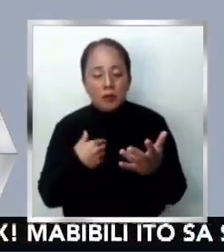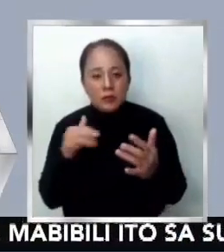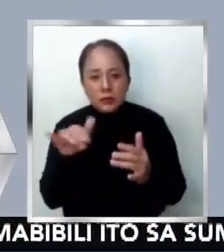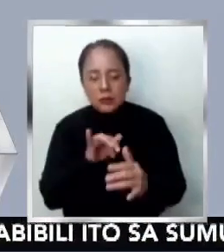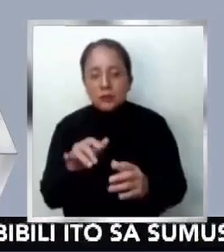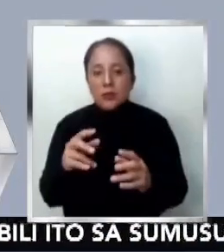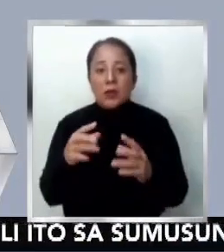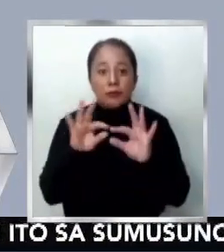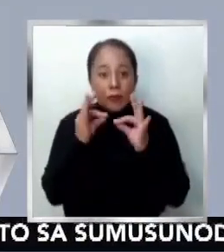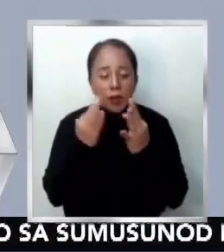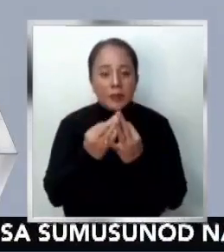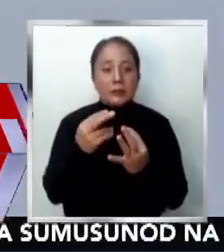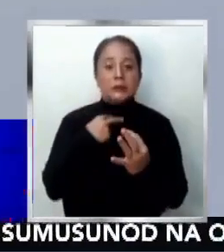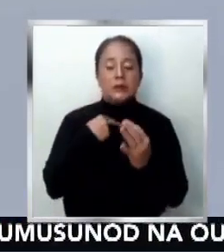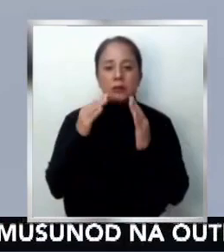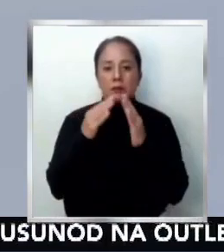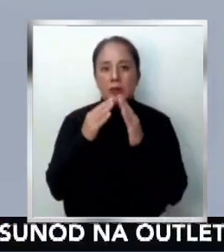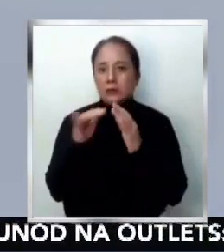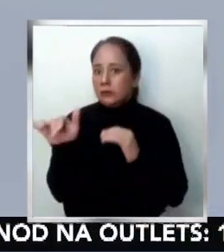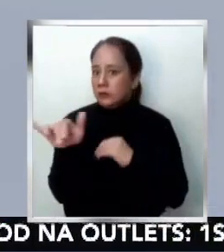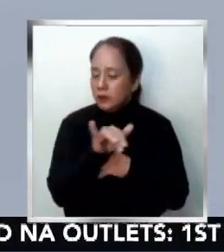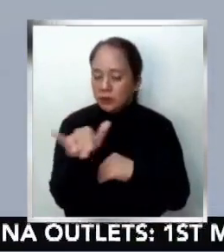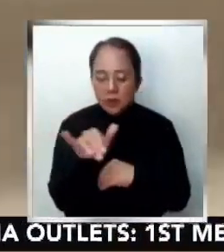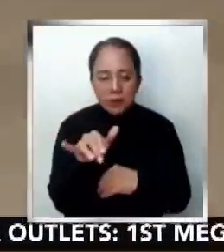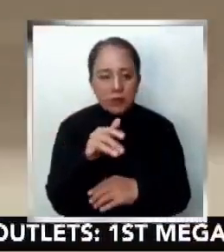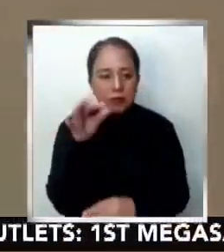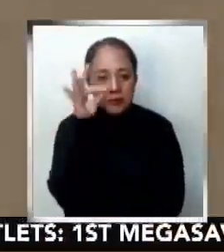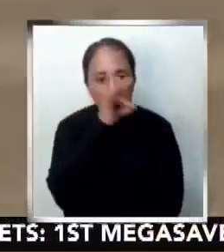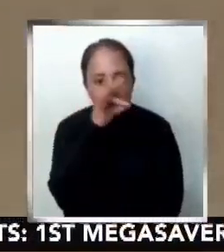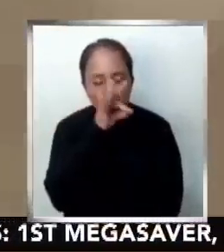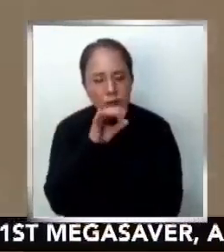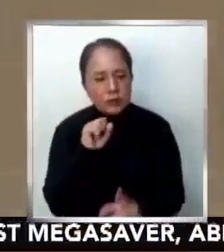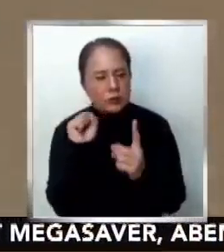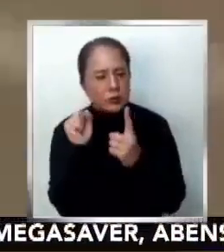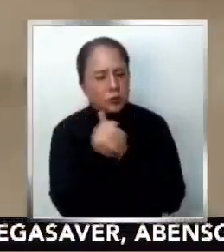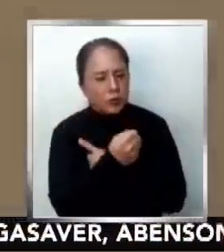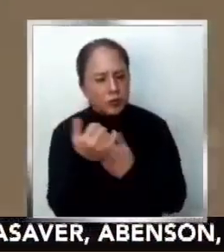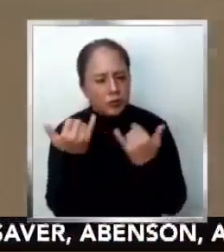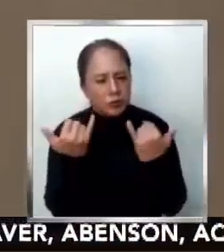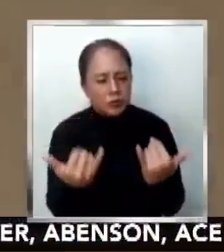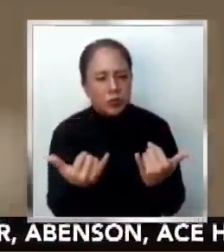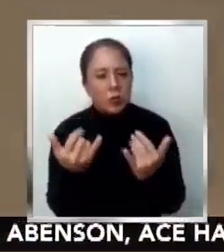bahay kaya ng ilang Pinoy. Ang kanila pong lagay iadit namin sa ilang sandali.